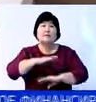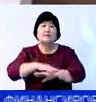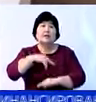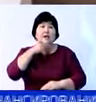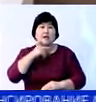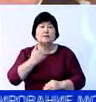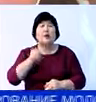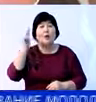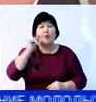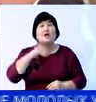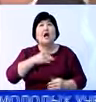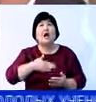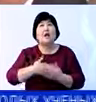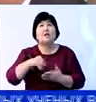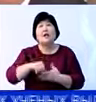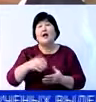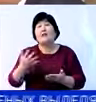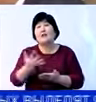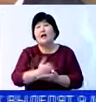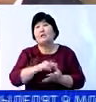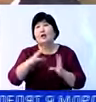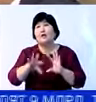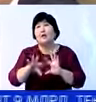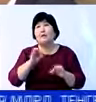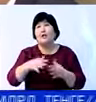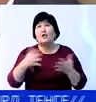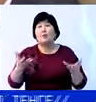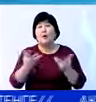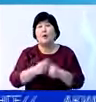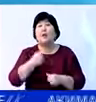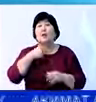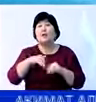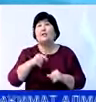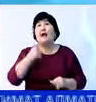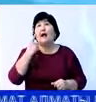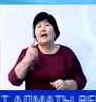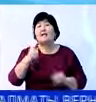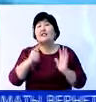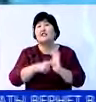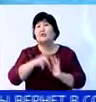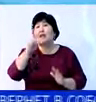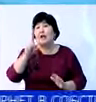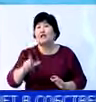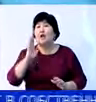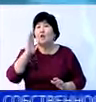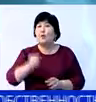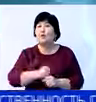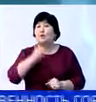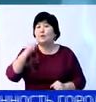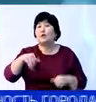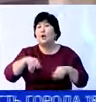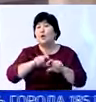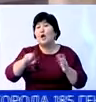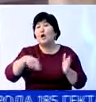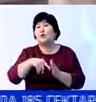поведение, участие в общественной жизни. Набравший по итогам выборов наибольшее количество голосов, один из 7 кандидатов будет представлять колледж в